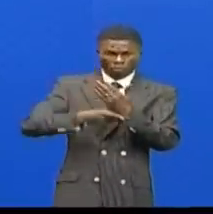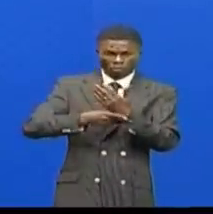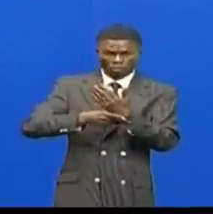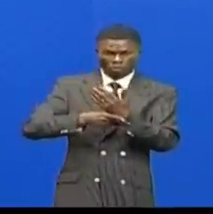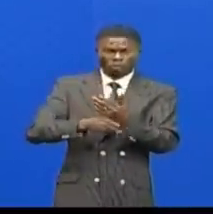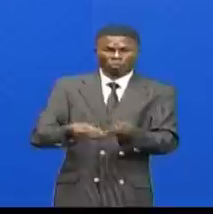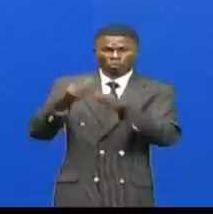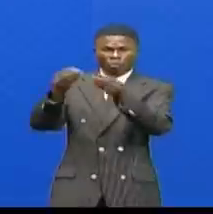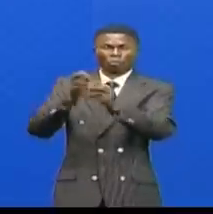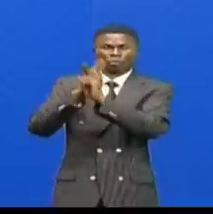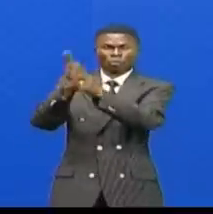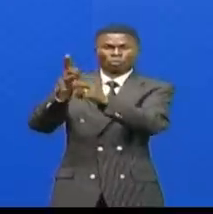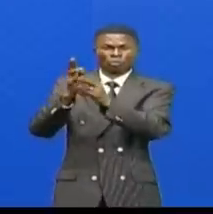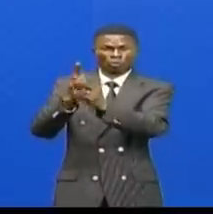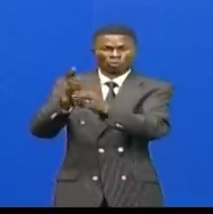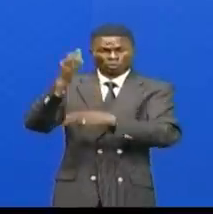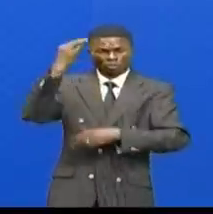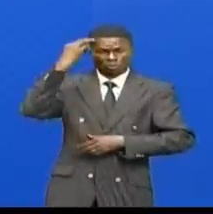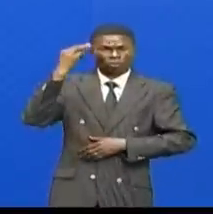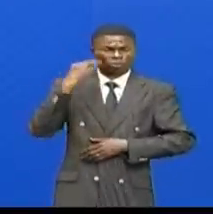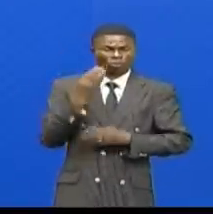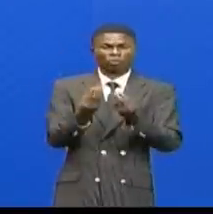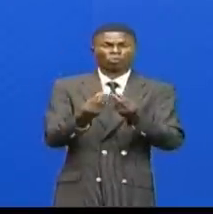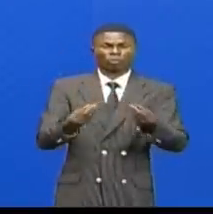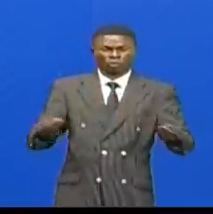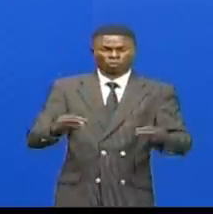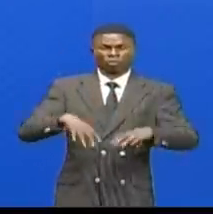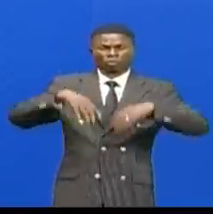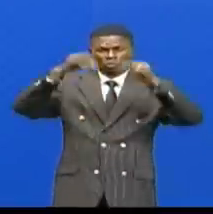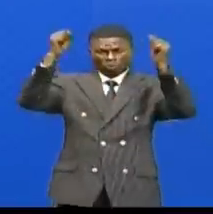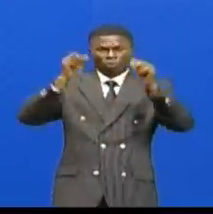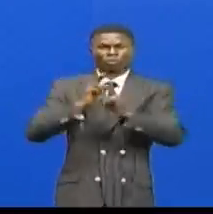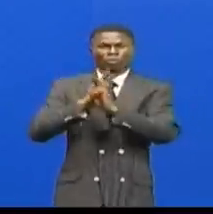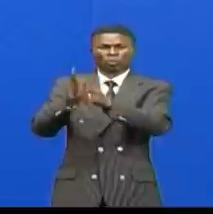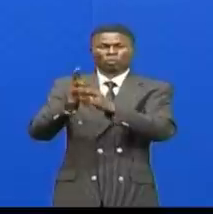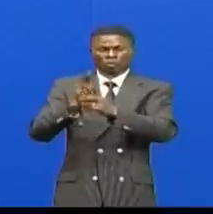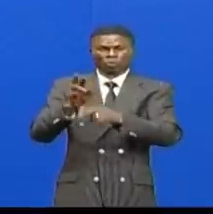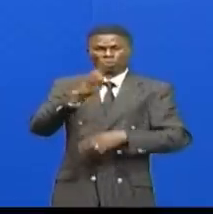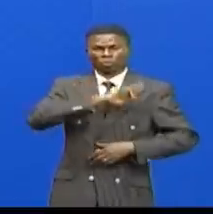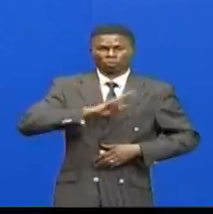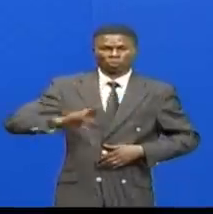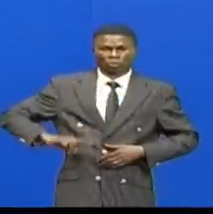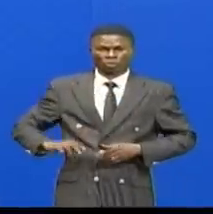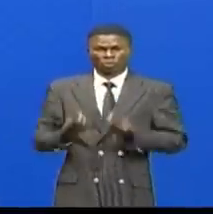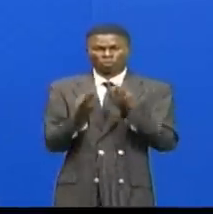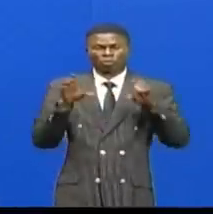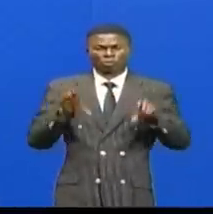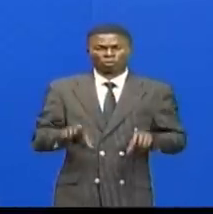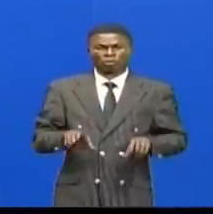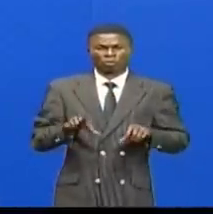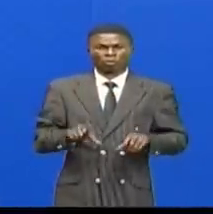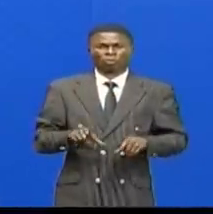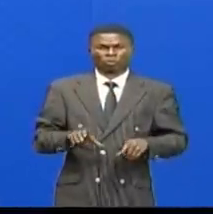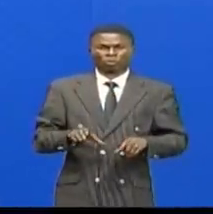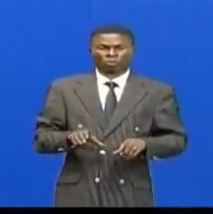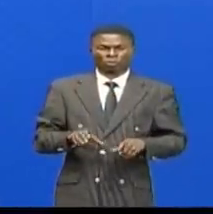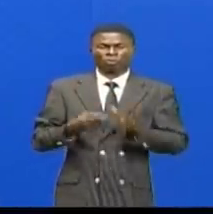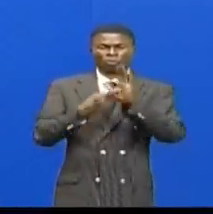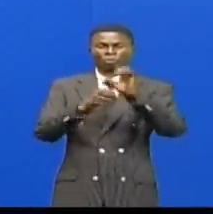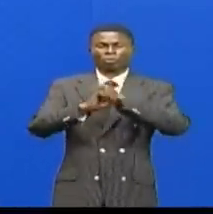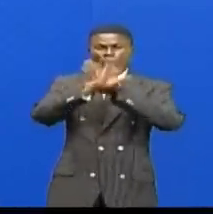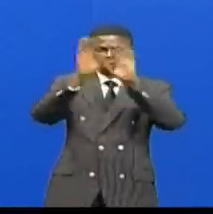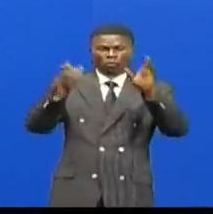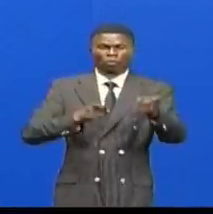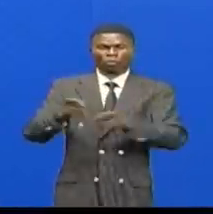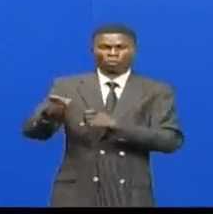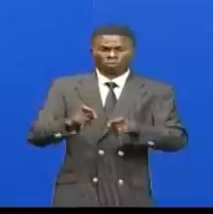fait rapport au Conseil des résultats de validation du rapport de la République démocratique du Congo sur la transparence dans la